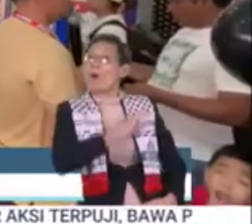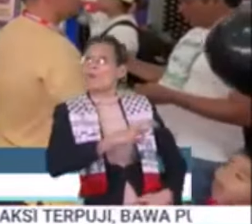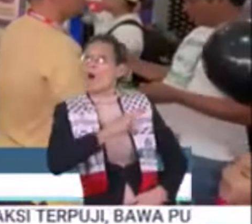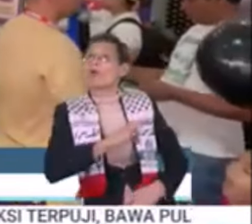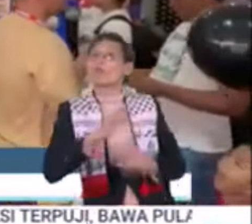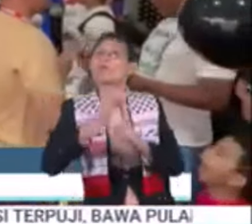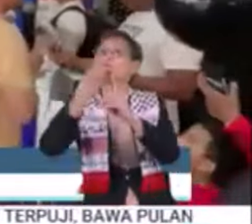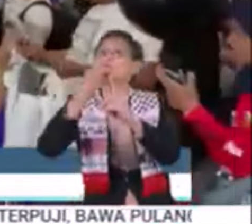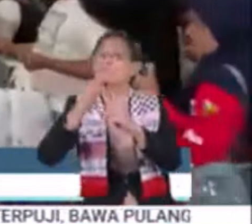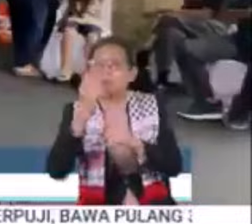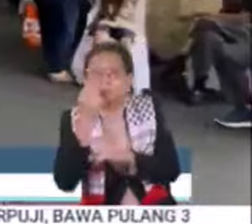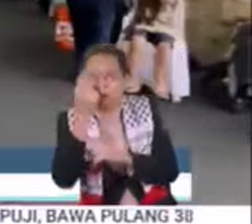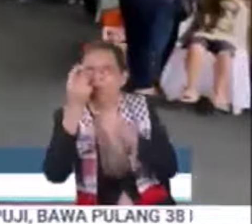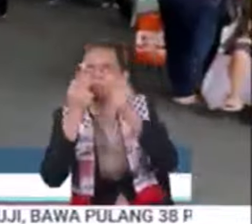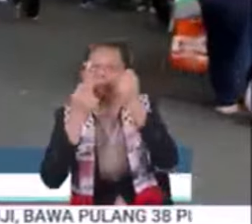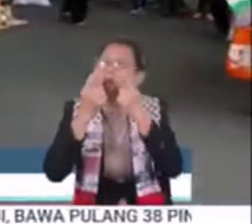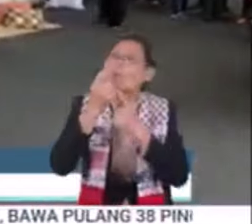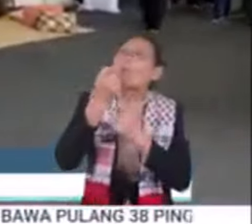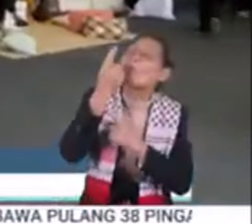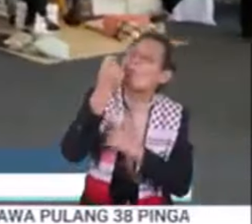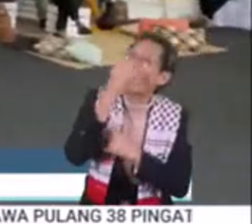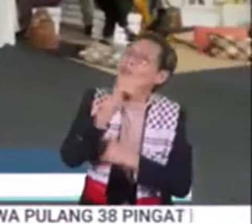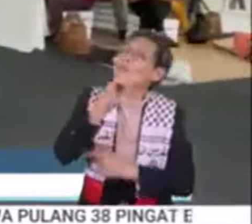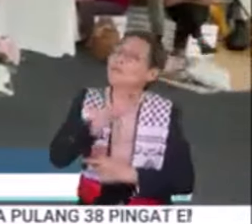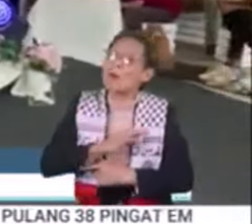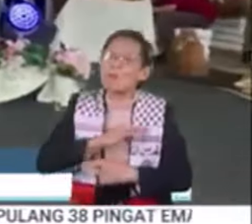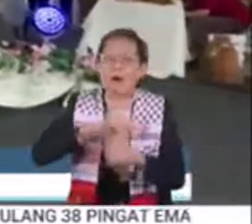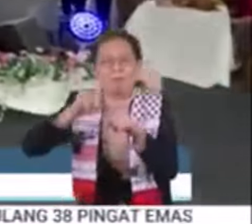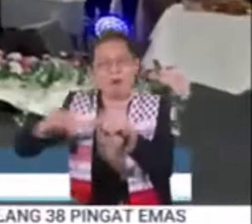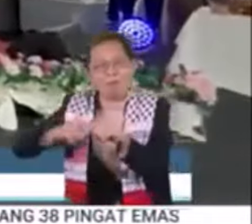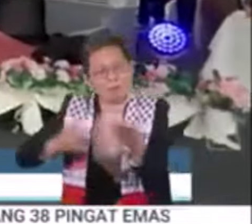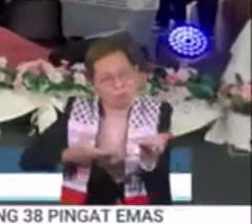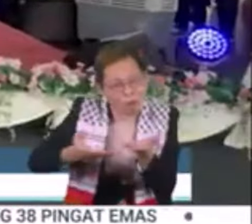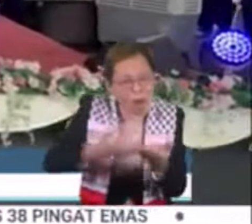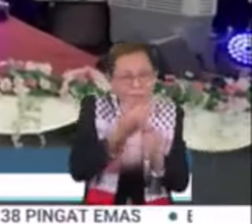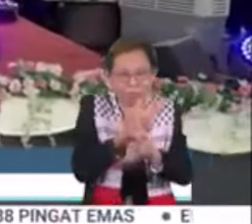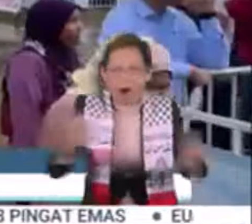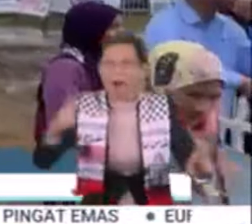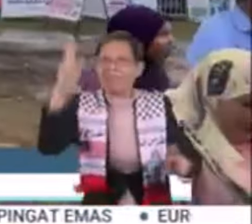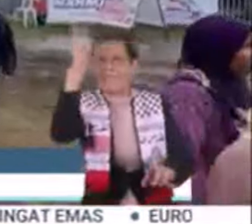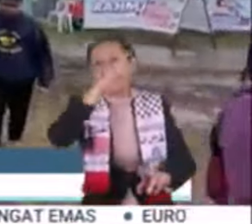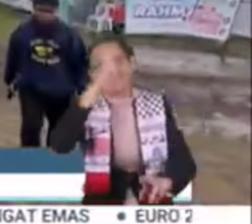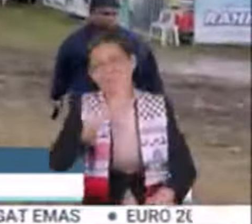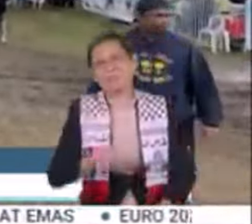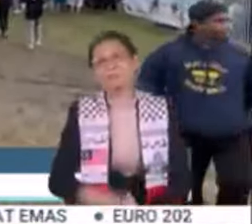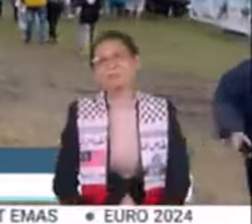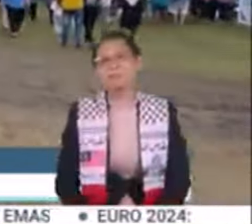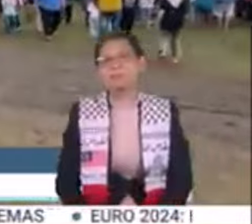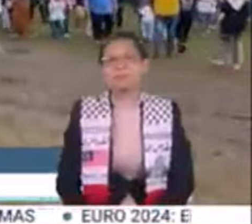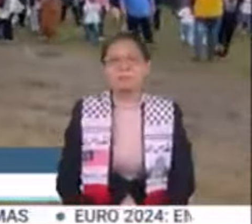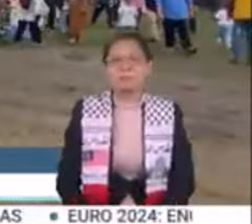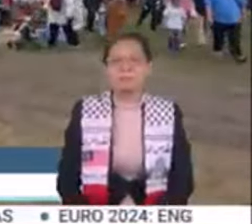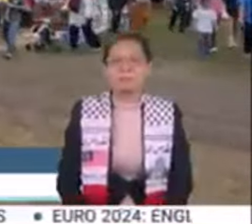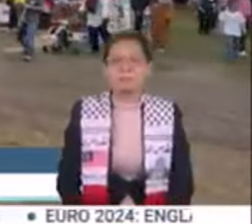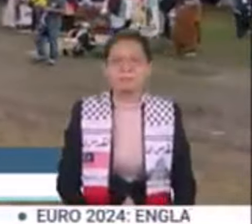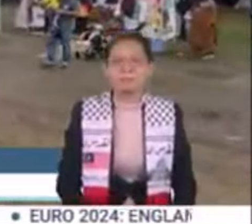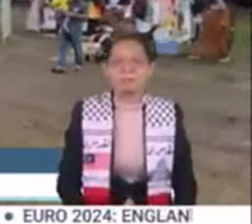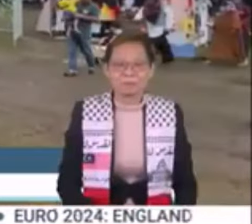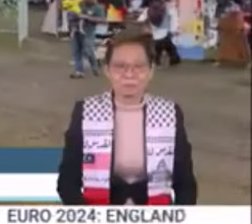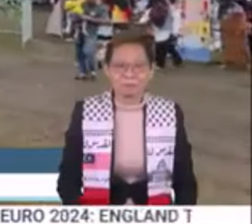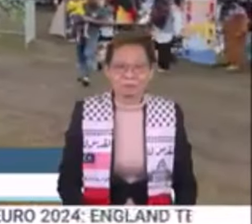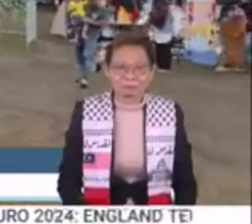manfaat khususnya dalam memahami dan memanfaatkan pelbagai perkhidmatan yang disediakan oleh kerajaan.